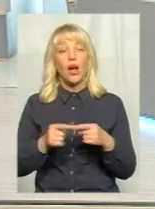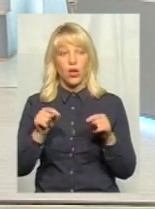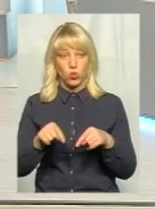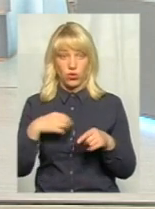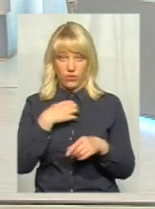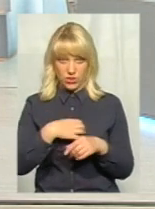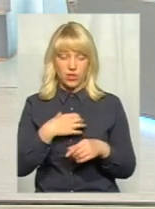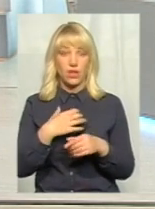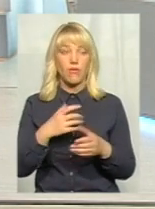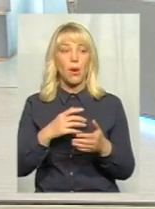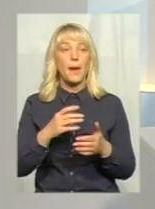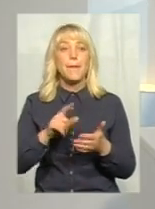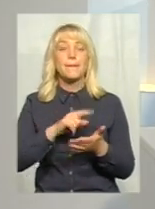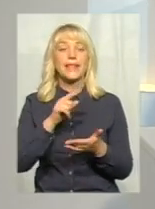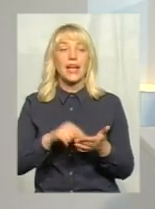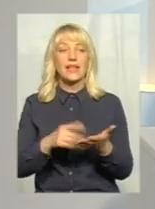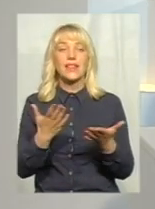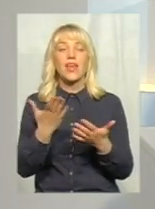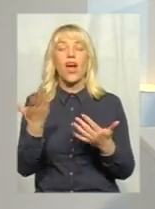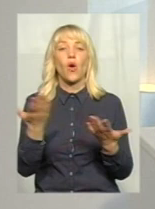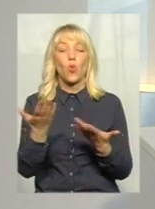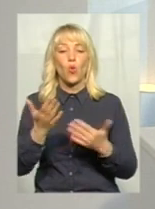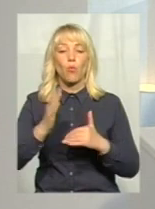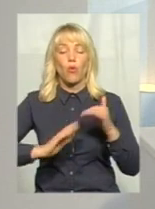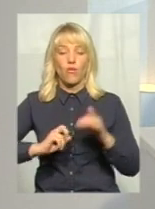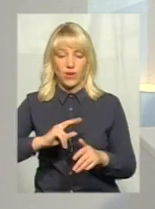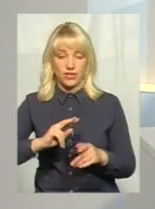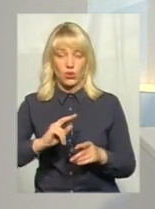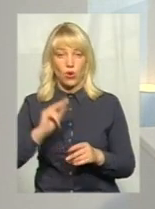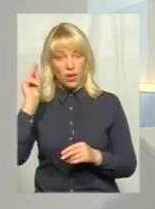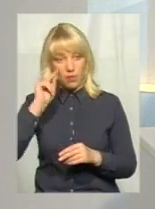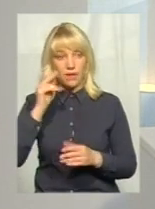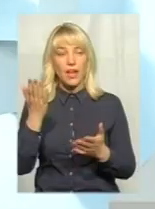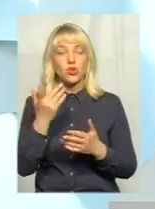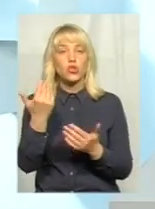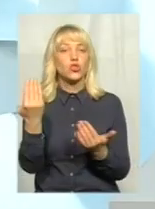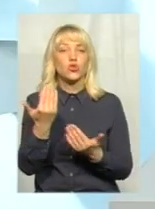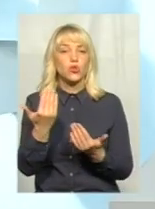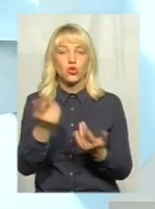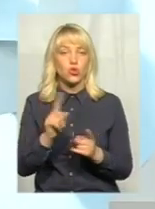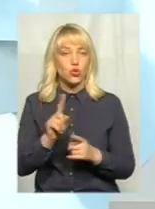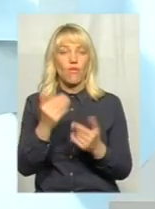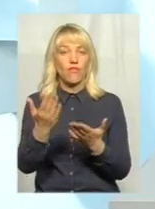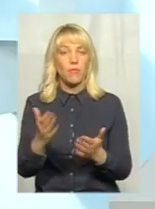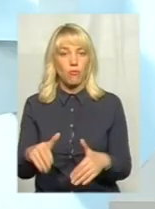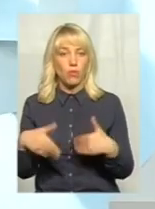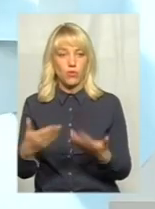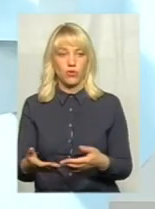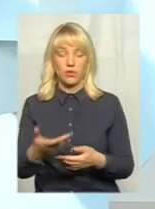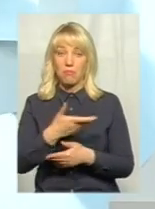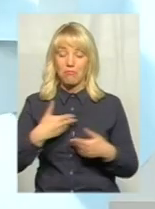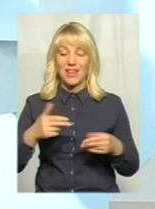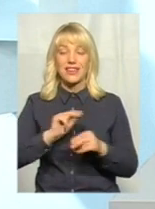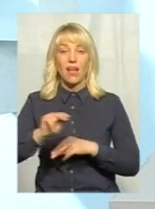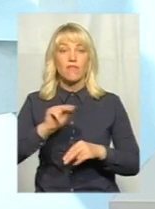професії перевчатись. В основному, на яку перекваліфікацію пропонує центр зайнятості? Ну, ми навчаємо більше,